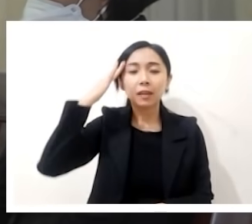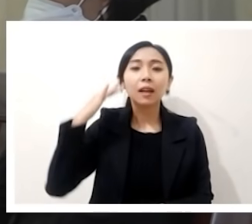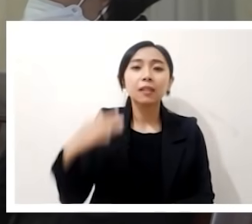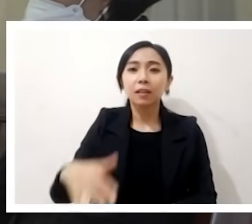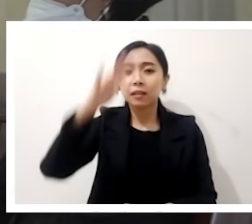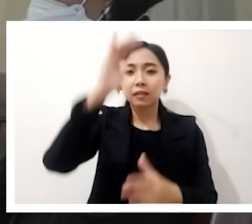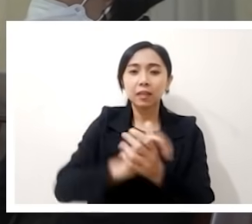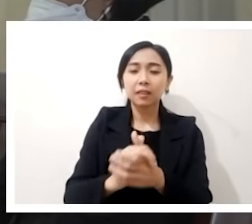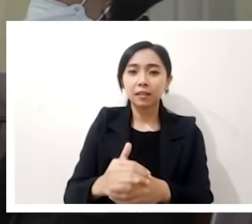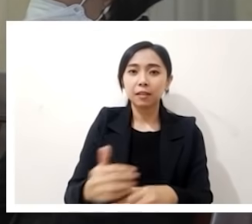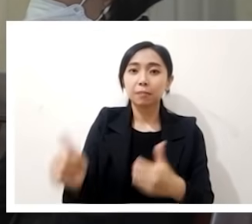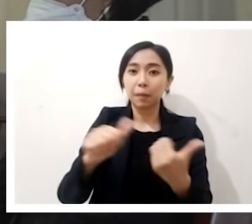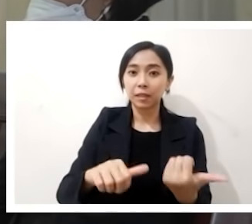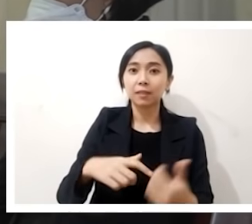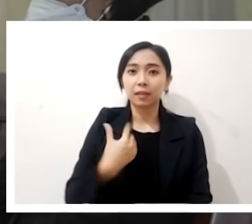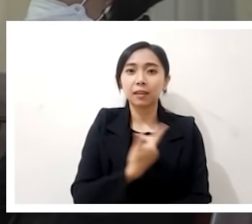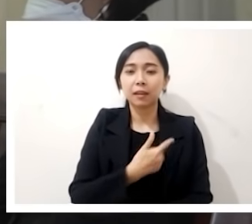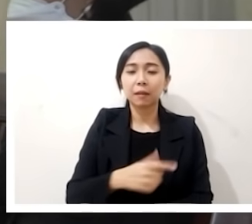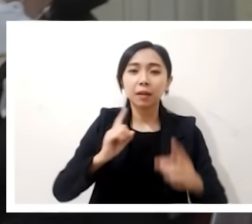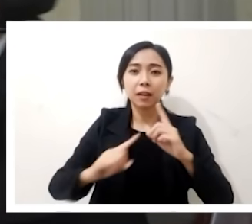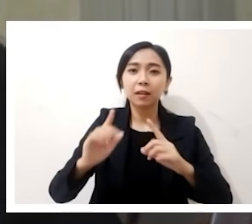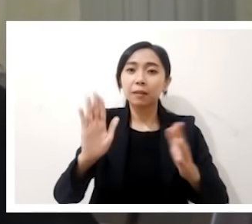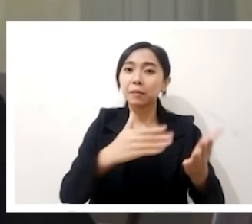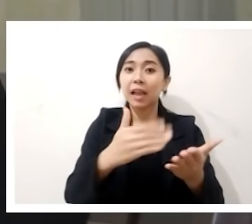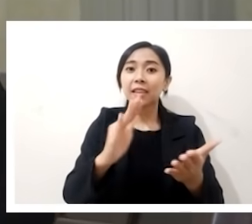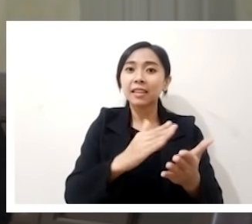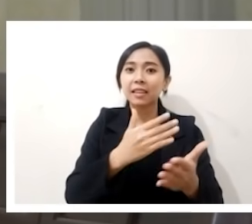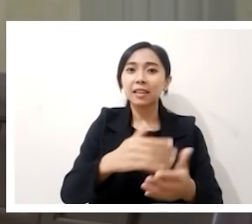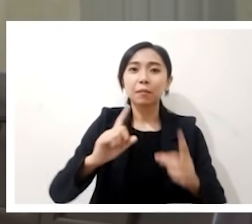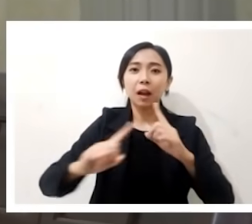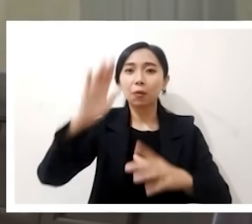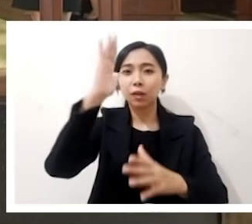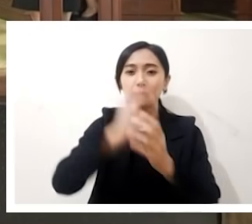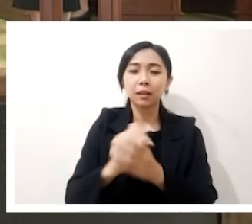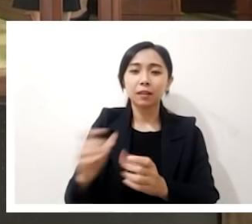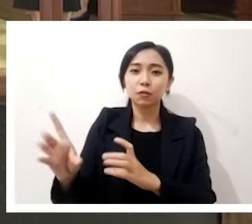baptisan kita dengan menyanyikan pengakuan iman rasuli.